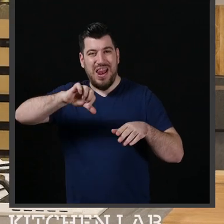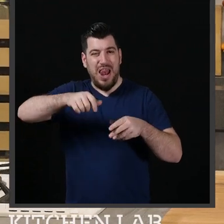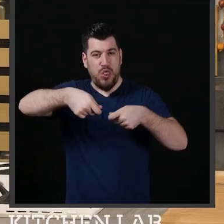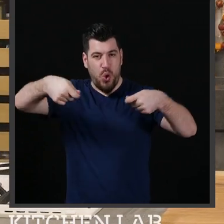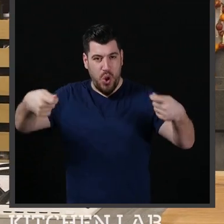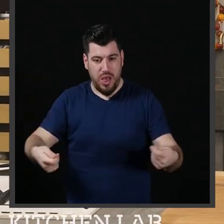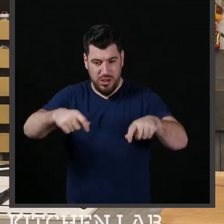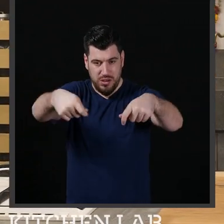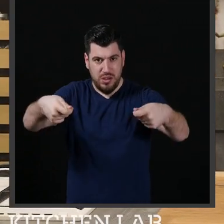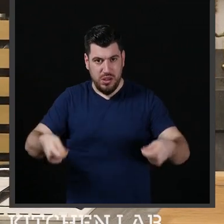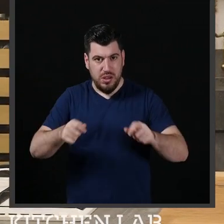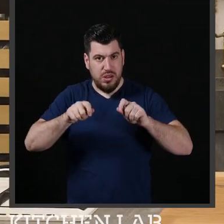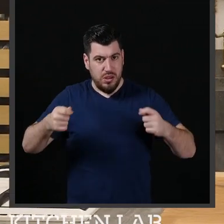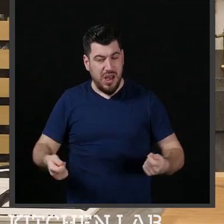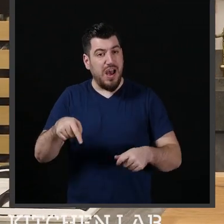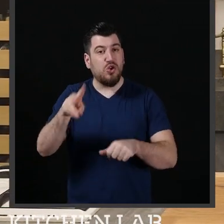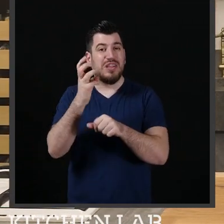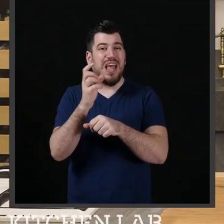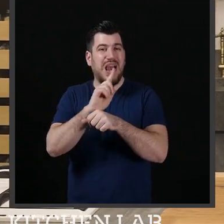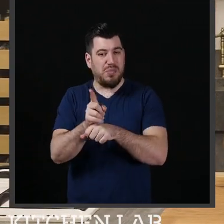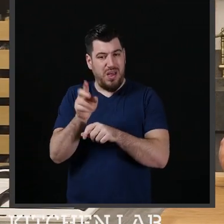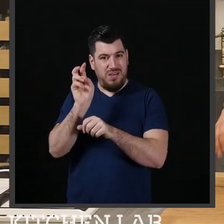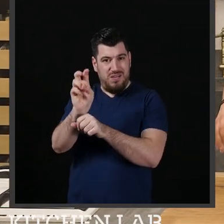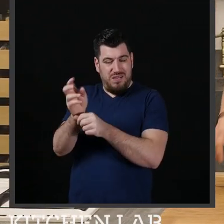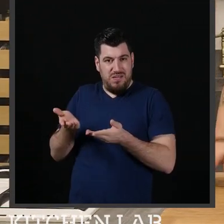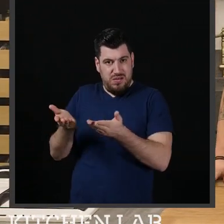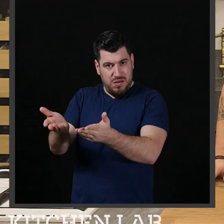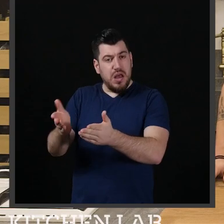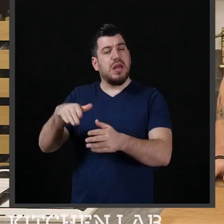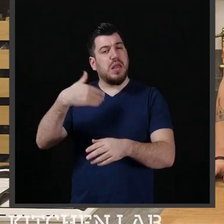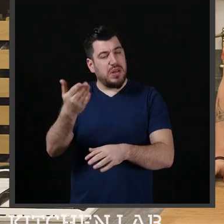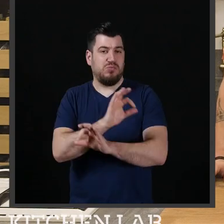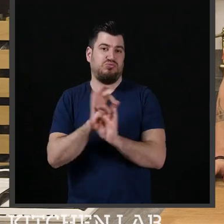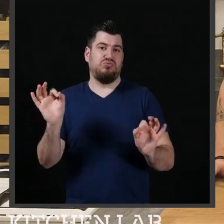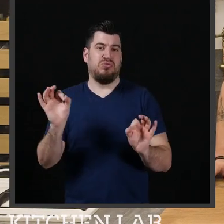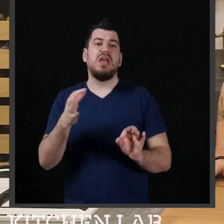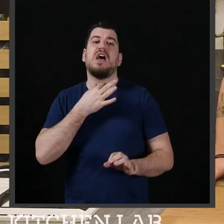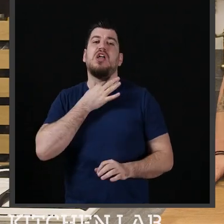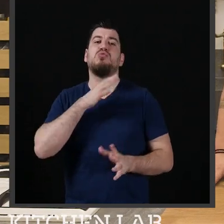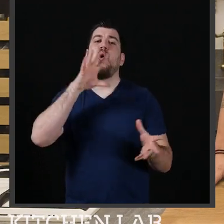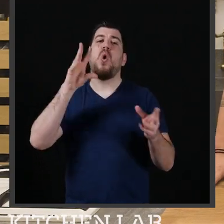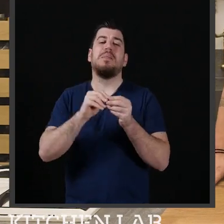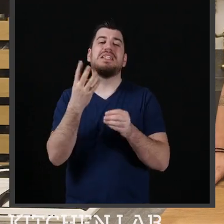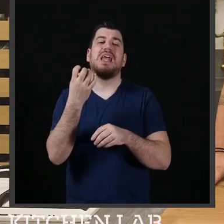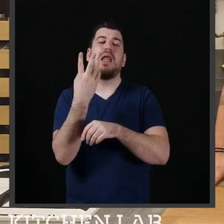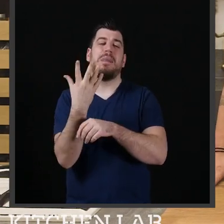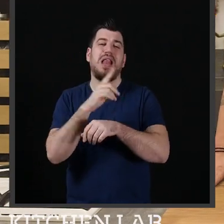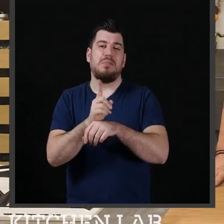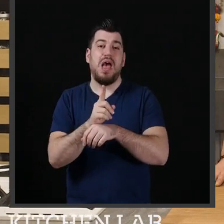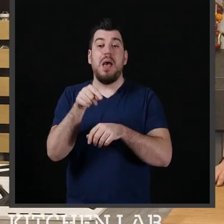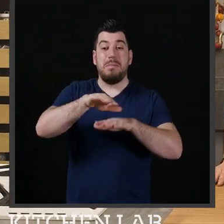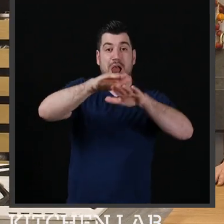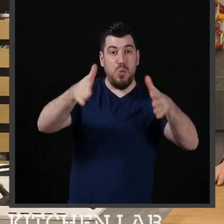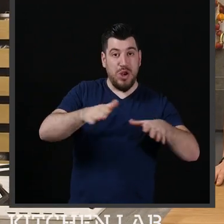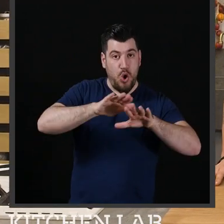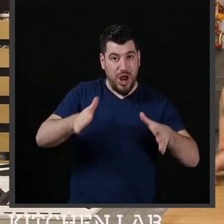από τα 30 λεπτά θα ξεσκεπάσουμε και θα αφήσουμε να πάρουν ωραίο χρώμα από πάνω. Άρα σύνολο θα χρειαστούμε 45 λεπτά. 30 λεπτά με αλουμινόχαρτο και